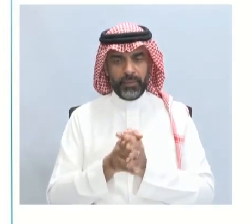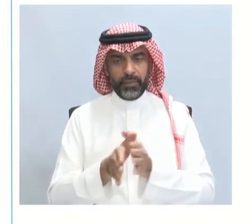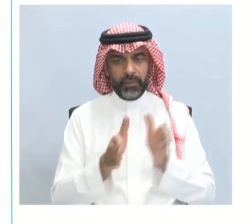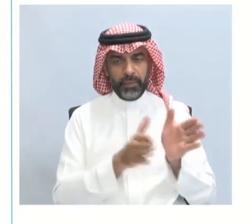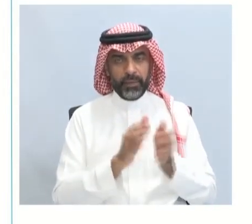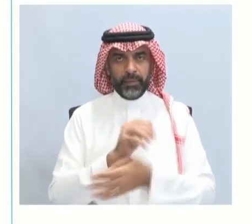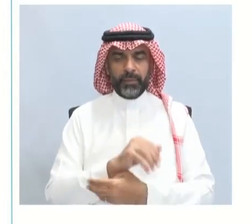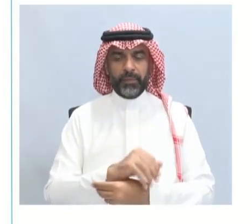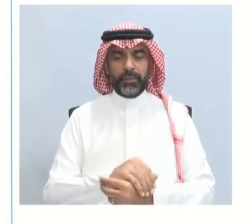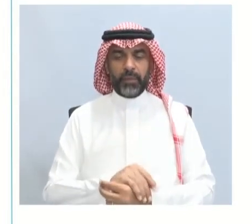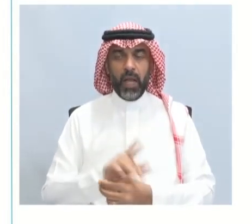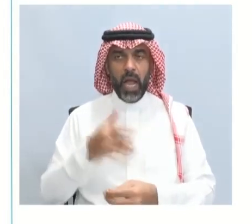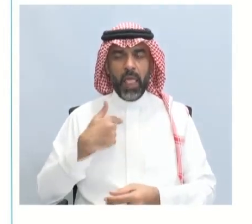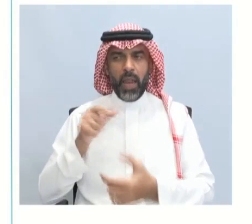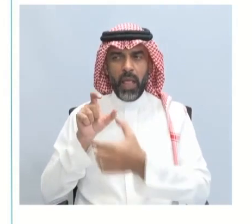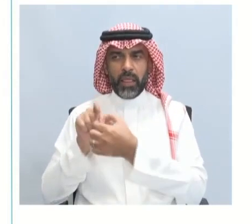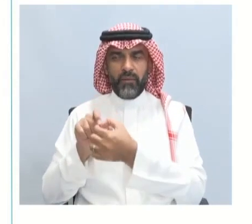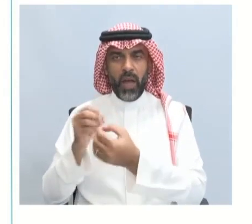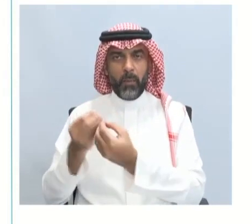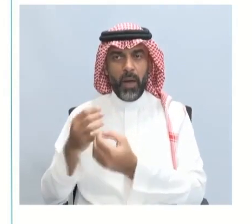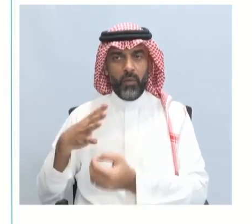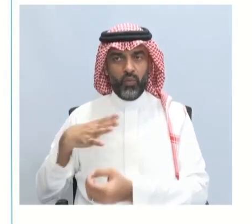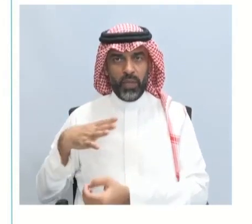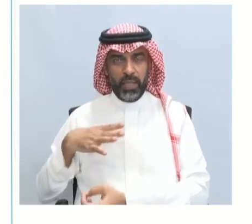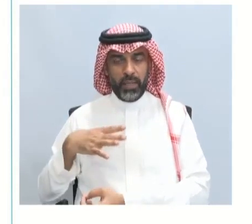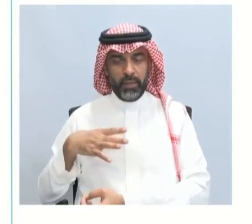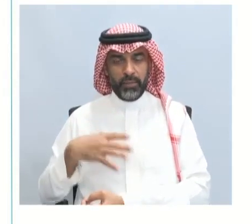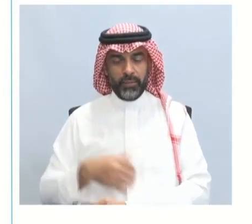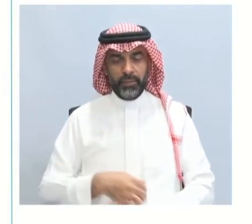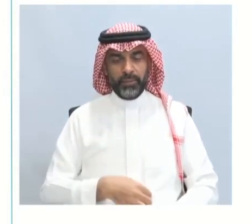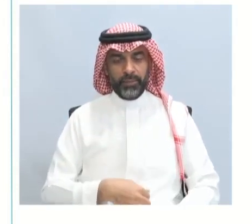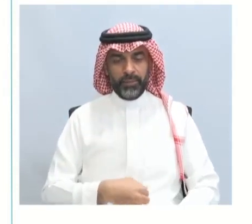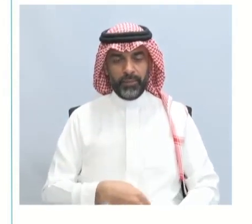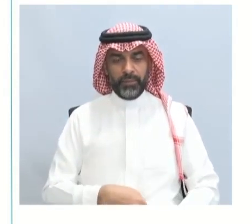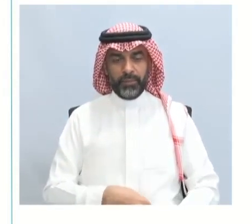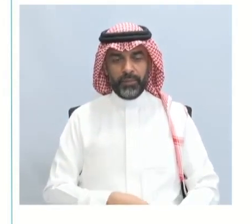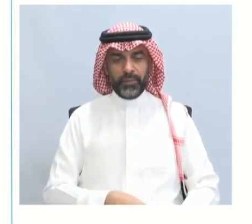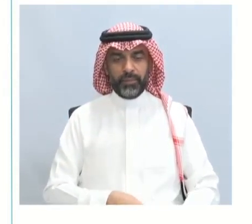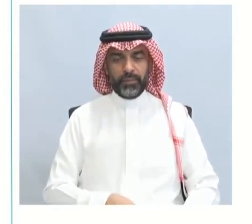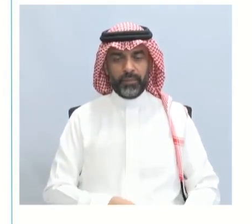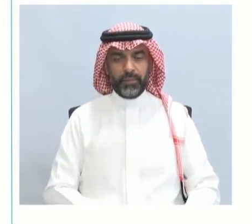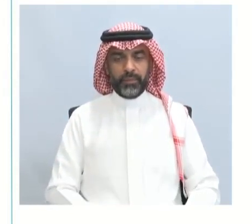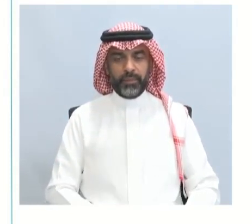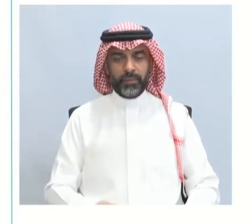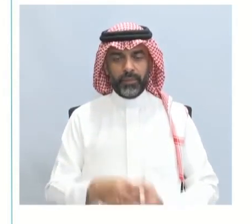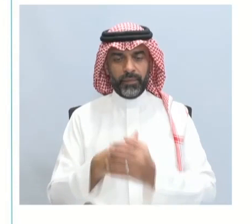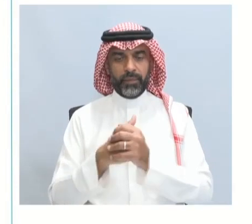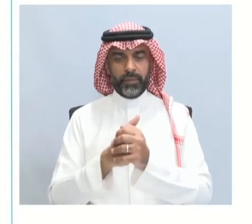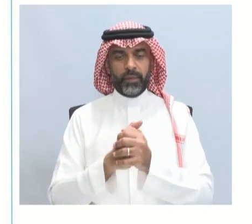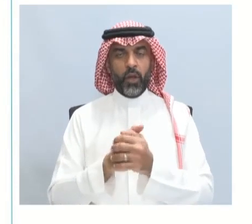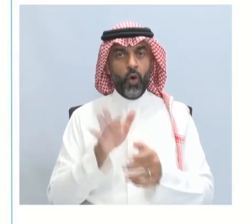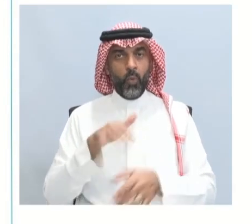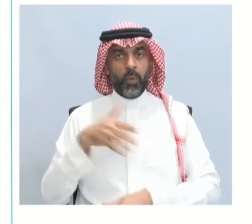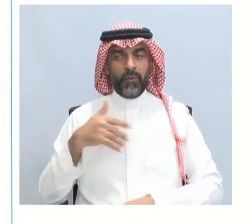الاتفاق مع المدير على اليه انهاء اللقاءات معه التي قد تطول هنالك كما ذكرنا قد يكون هك